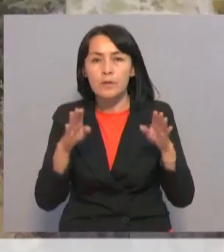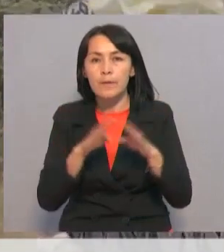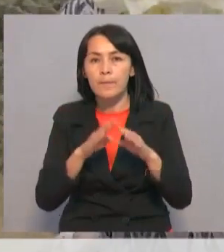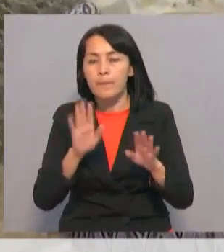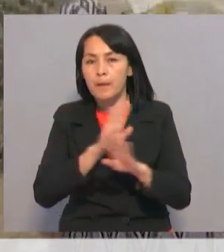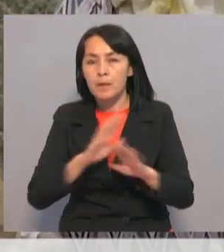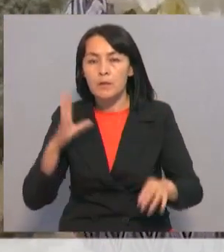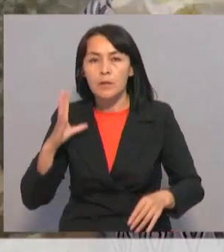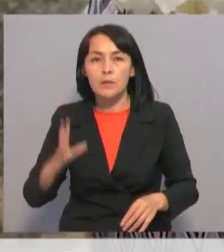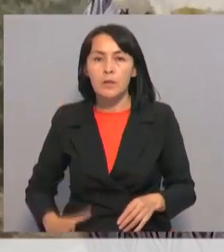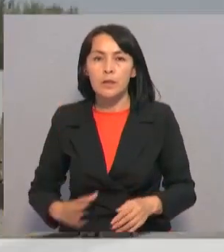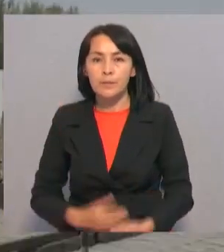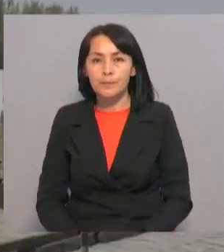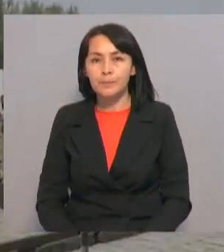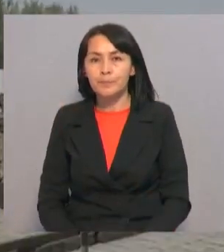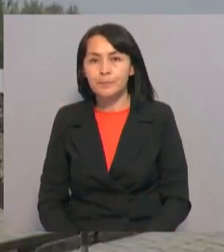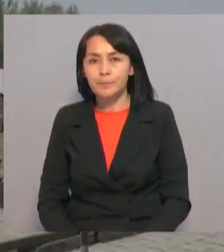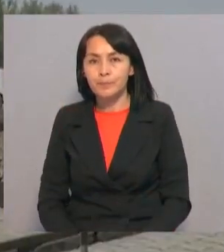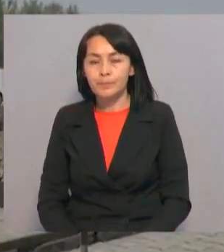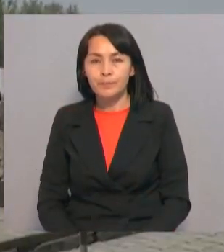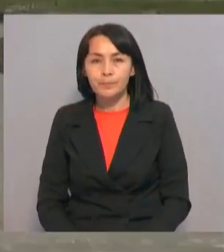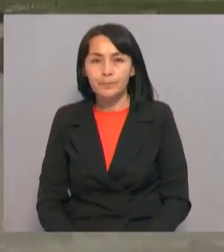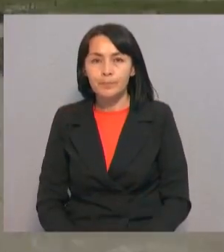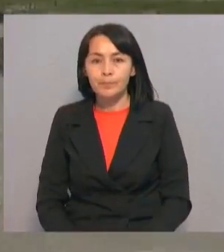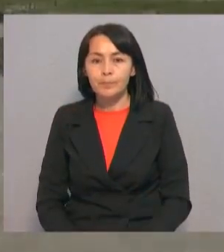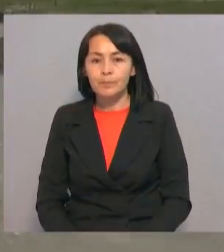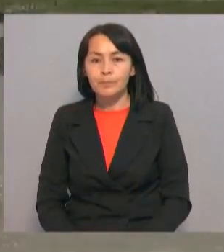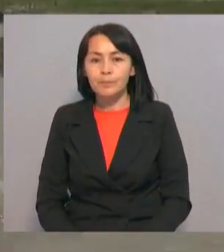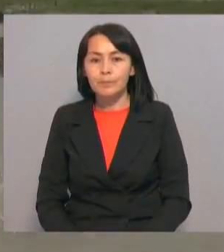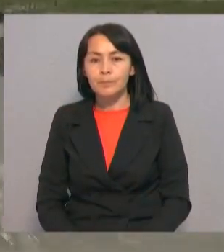ничего не остается, кроме как ждать. Амантая Улсана, Алмаз Данабекулы, новости.